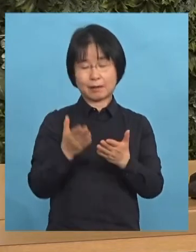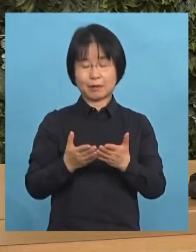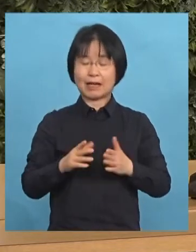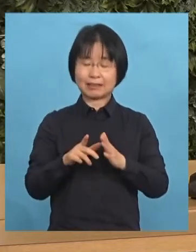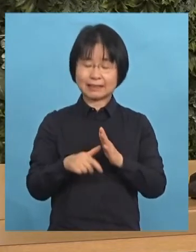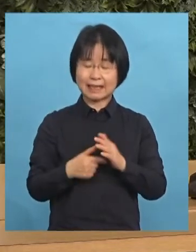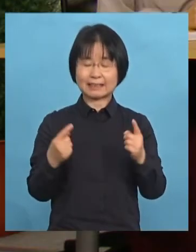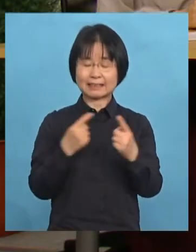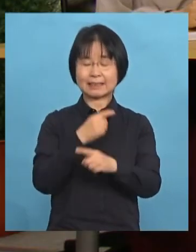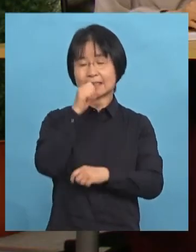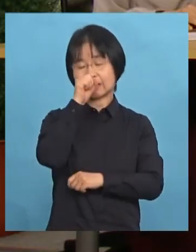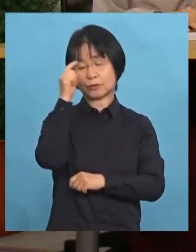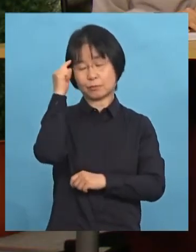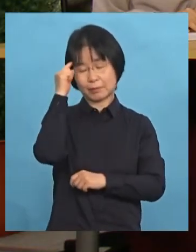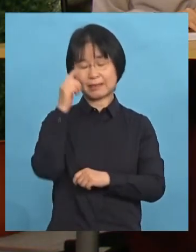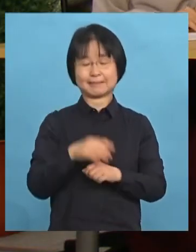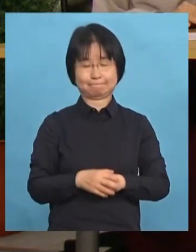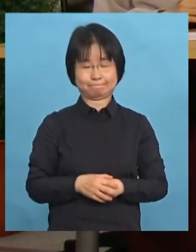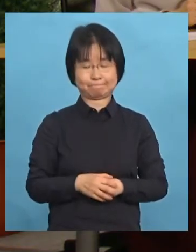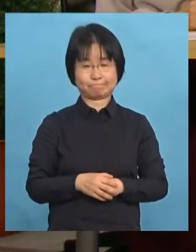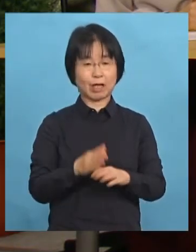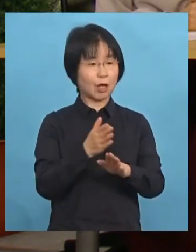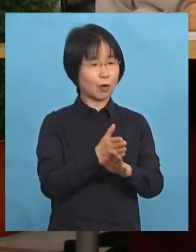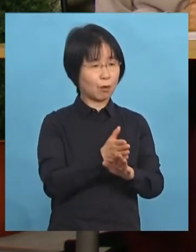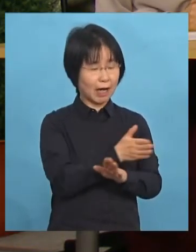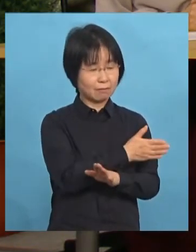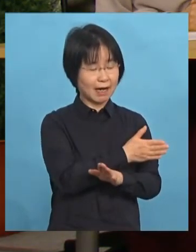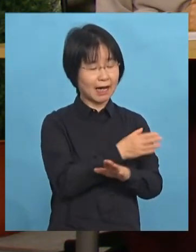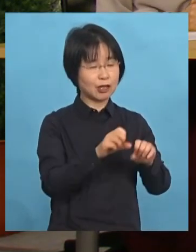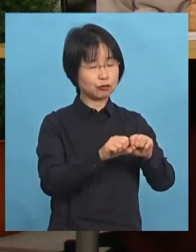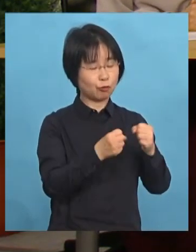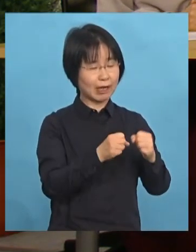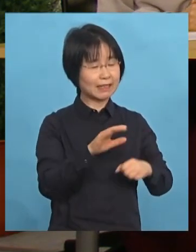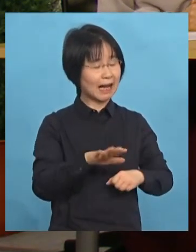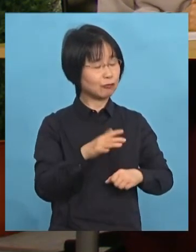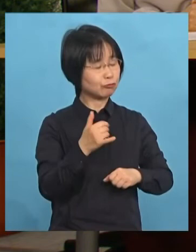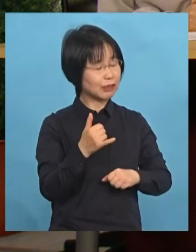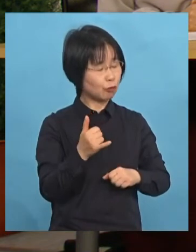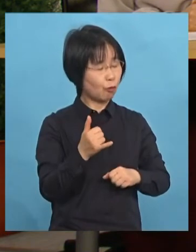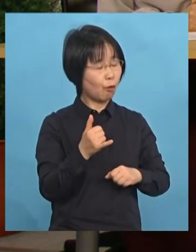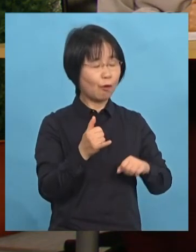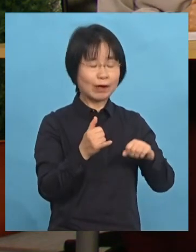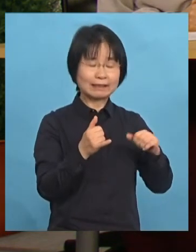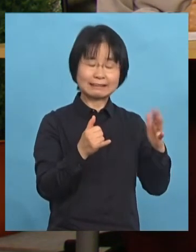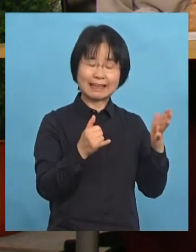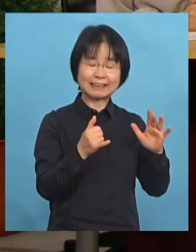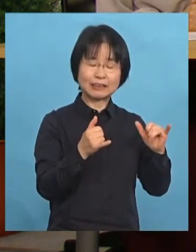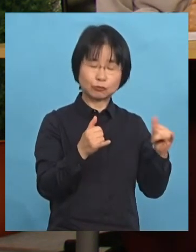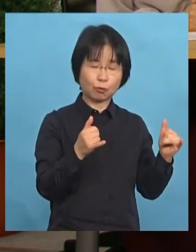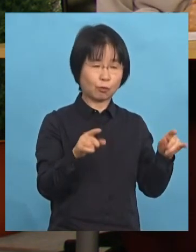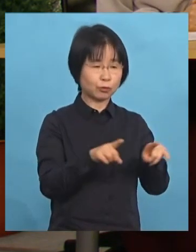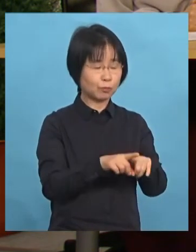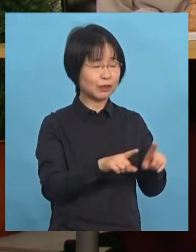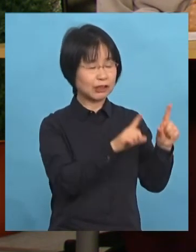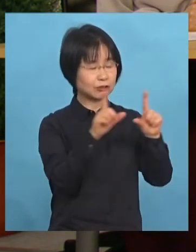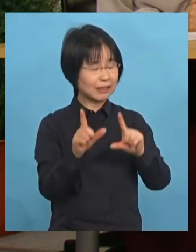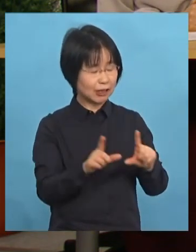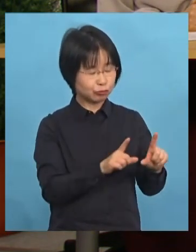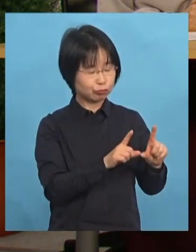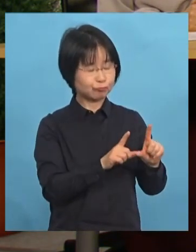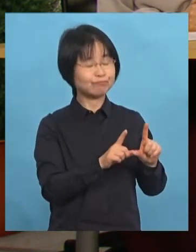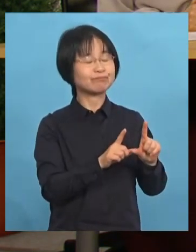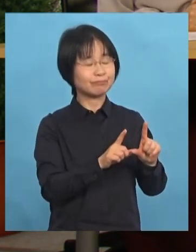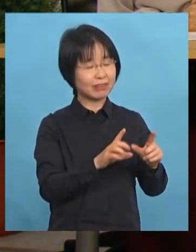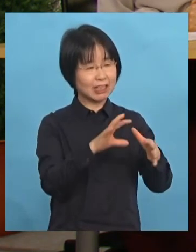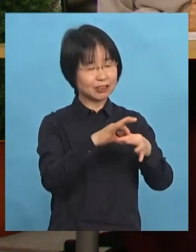。 後半は、障害のある人もない人も共に暮らすためにというテーマで、障害福